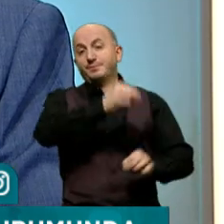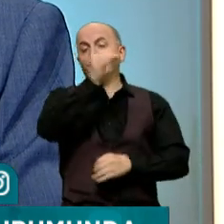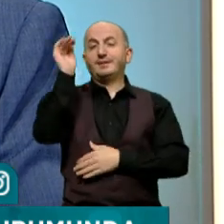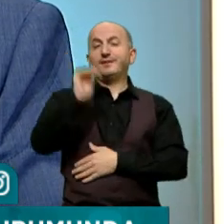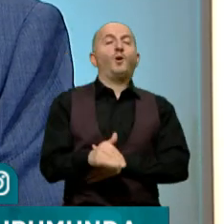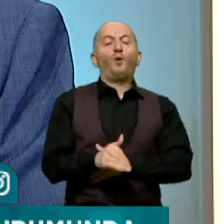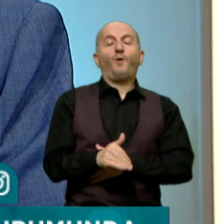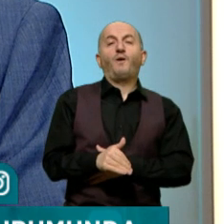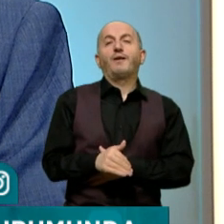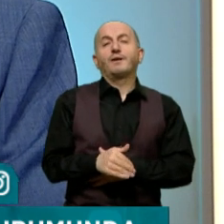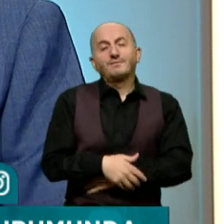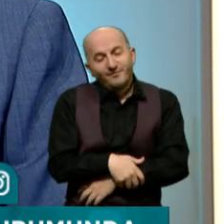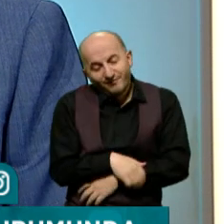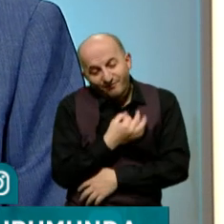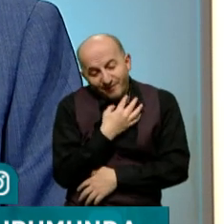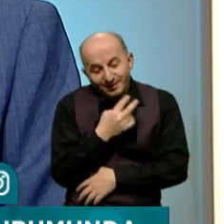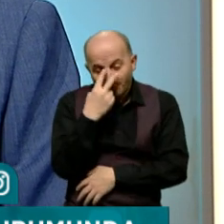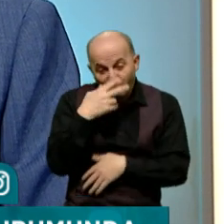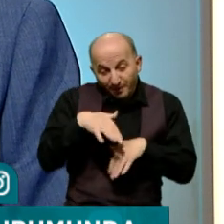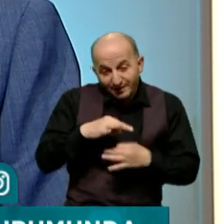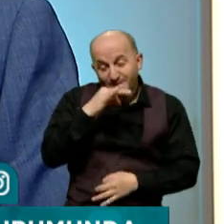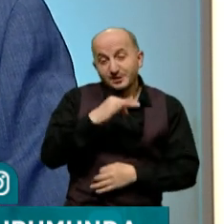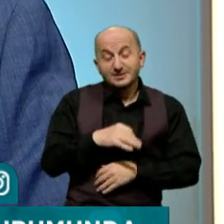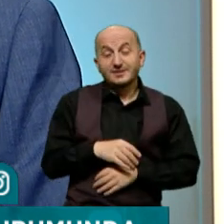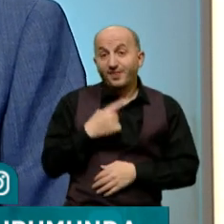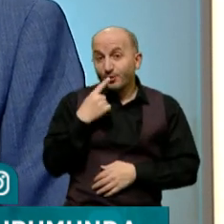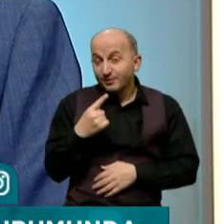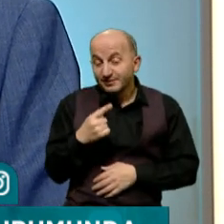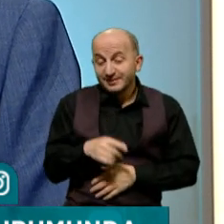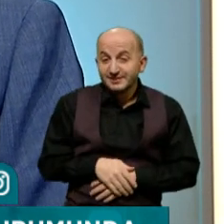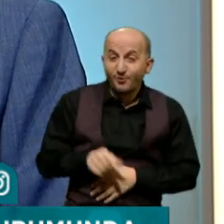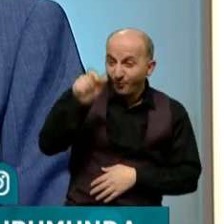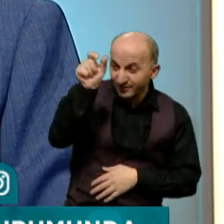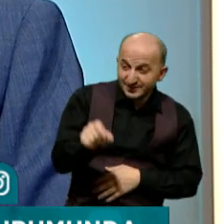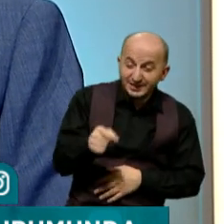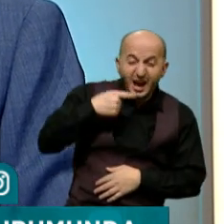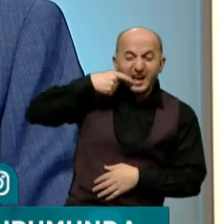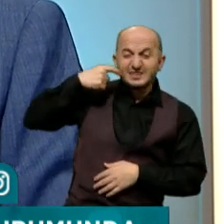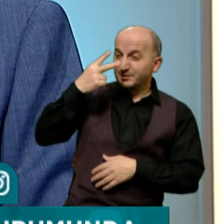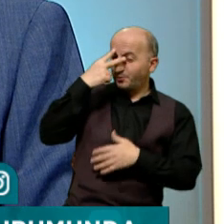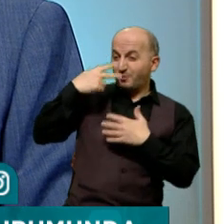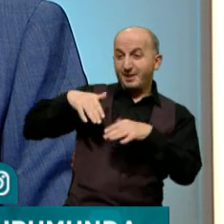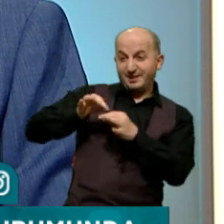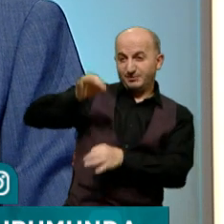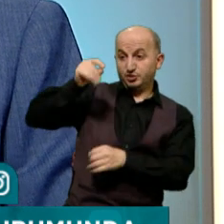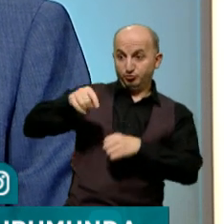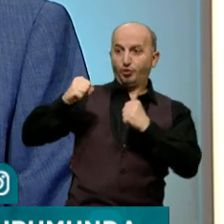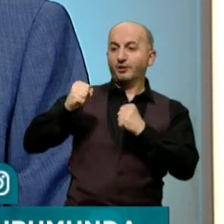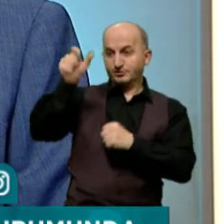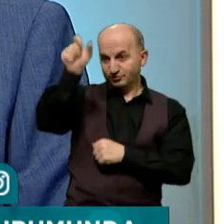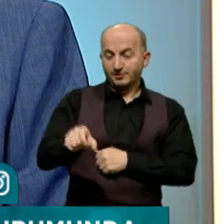görmeyen işte gariban, ama birisi. Diyor ki o kişiye, eski gözleri görmeyen şimdi sağlıklı